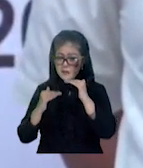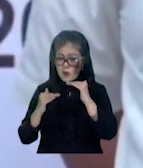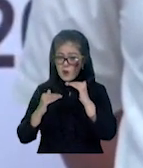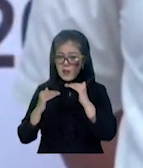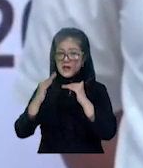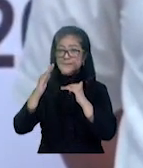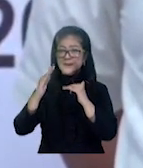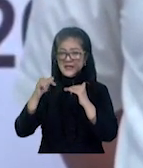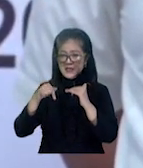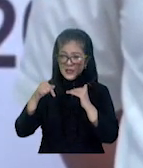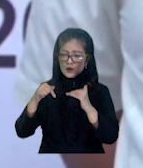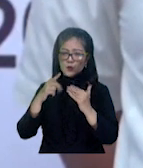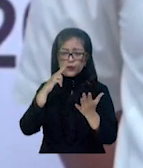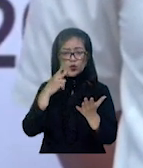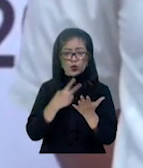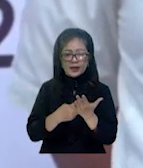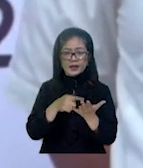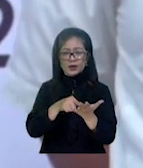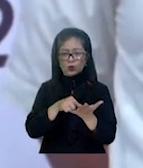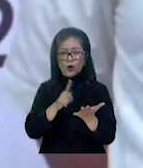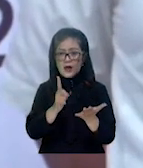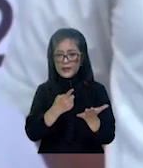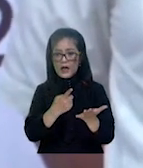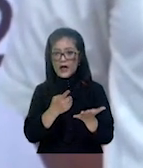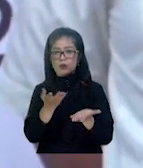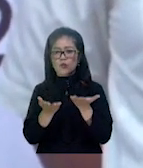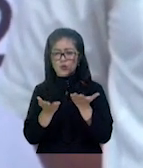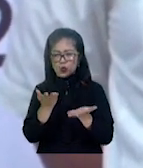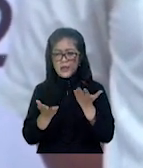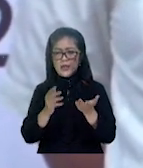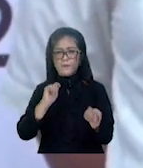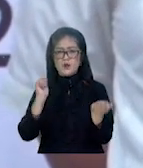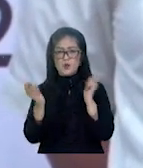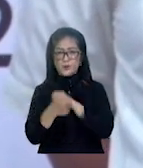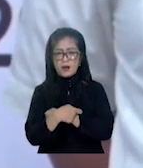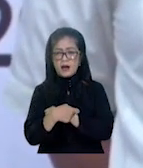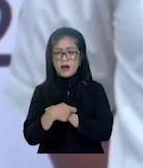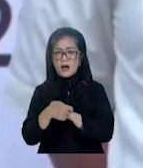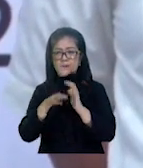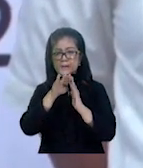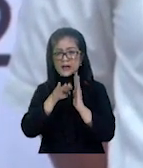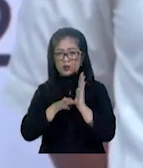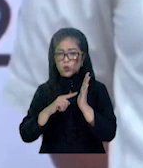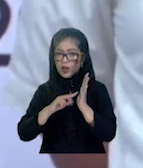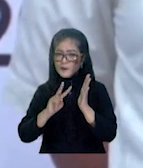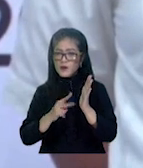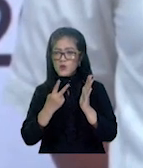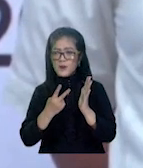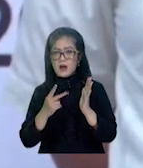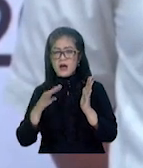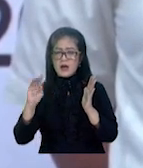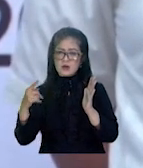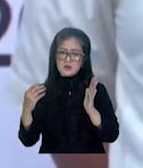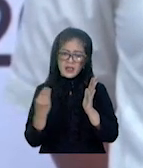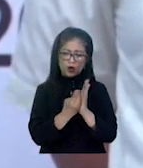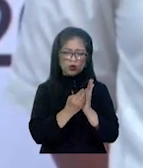menemukan bukti bahwa industri farmasi telah melakukan perubahan bahan baku propilen glikol dan sumber pemasoknya,